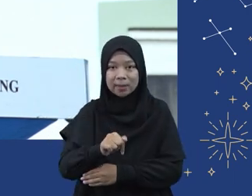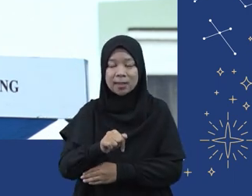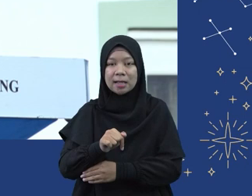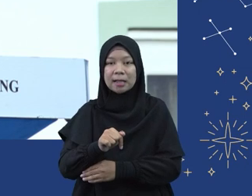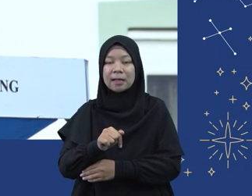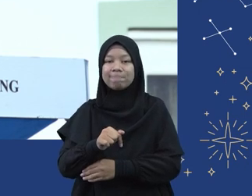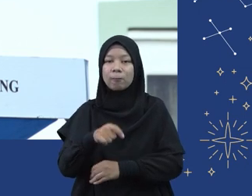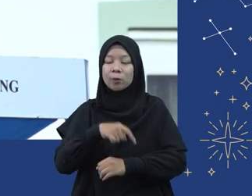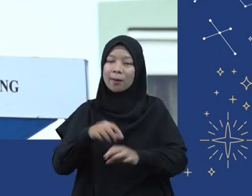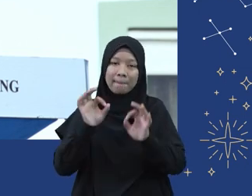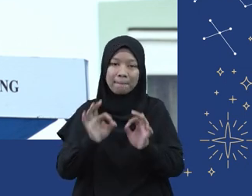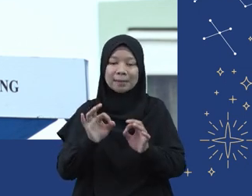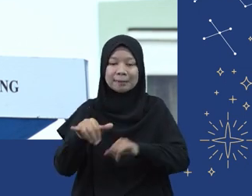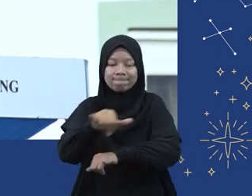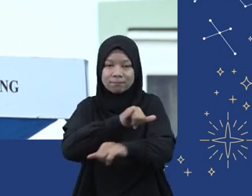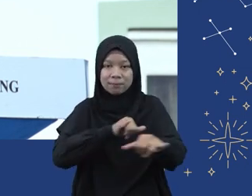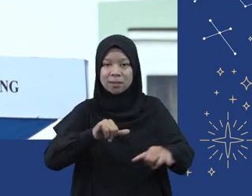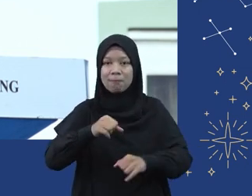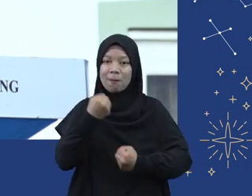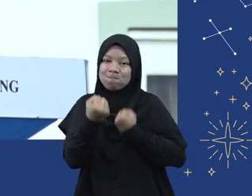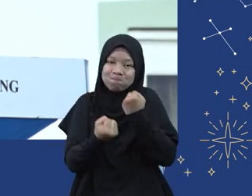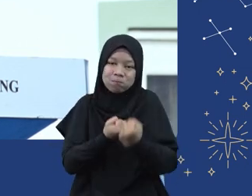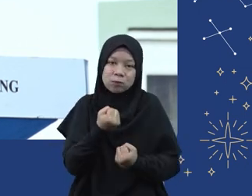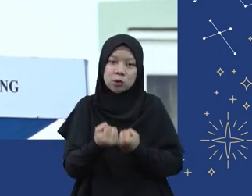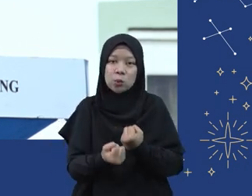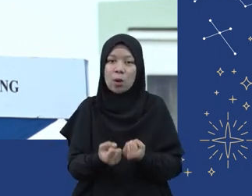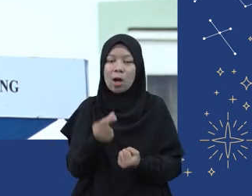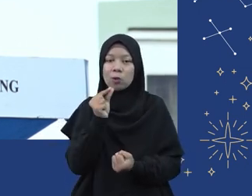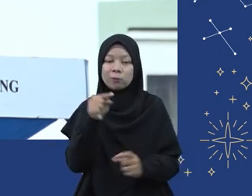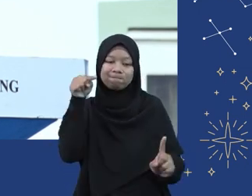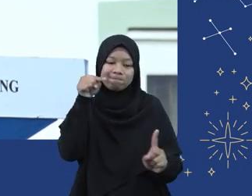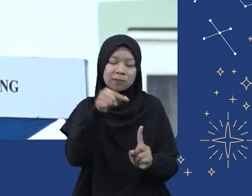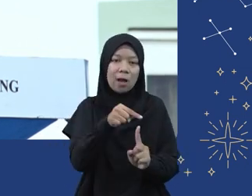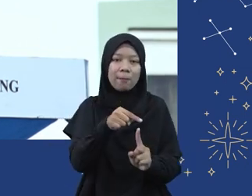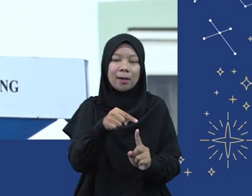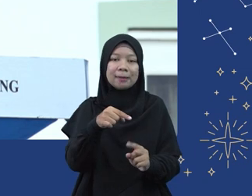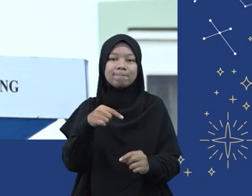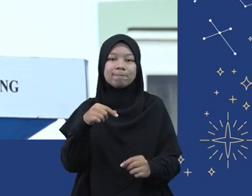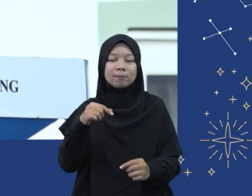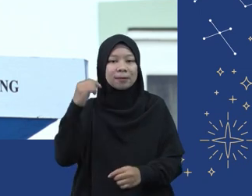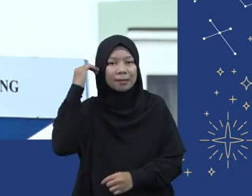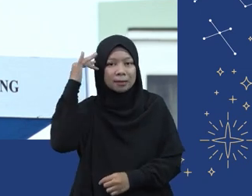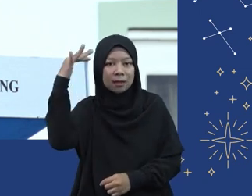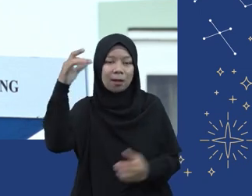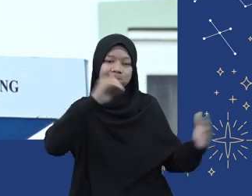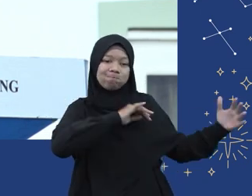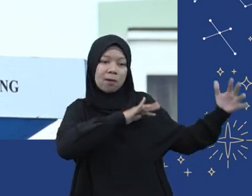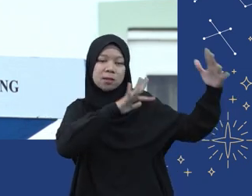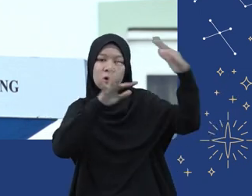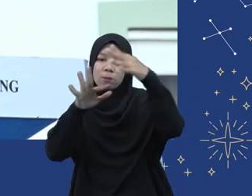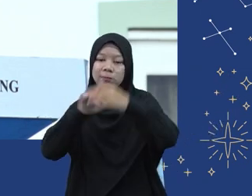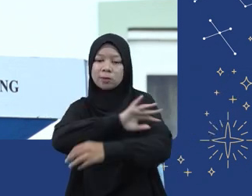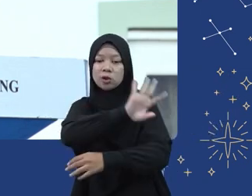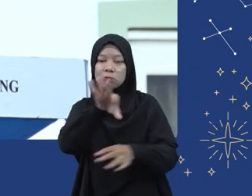untuk serentak bergerak demi mewujudkan pembangunan berkelanjutan melalui astronomi sebagai pertemuan berbagai elemen